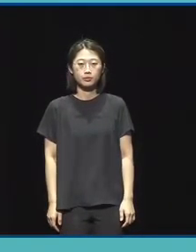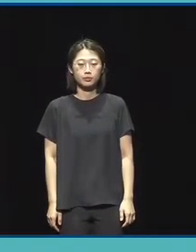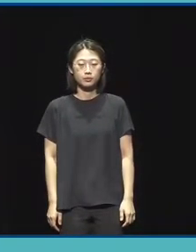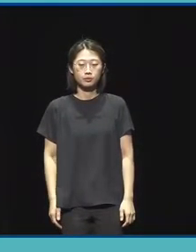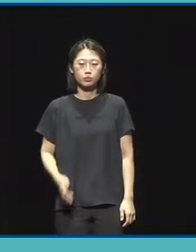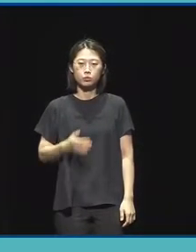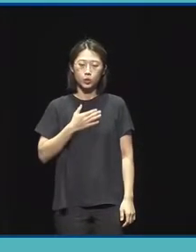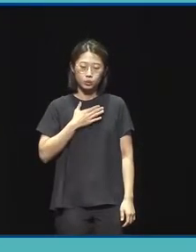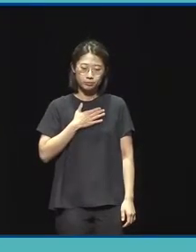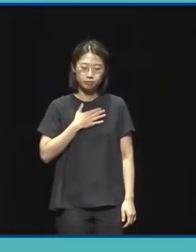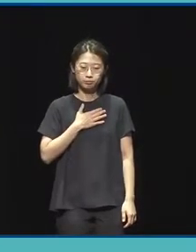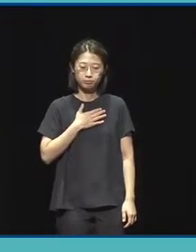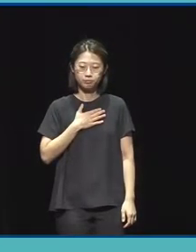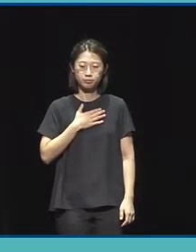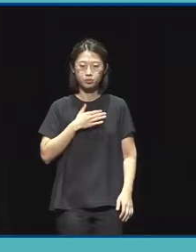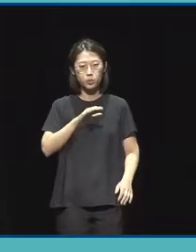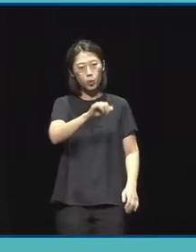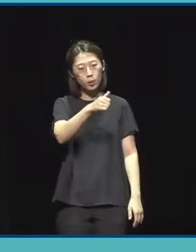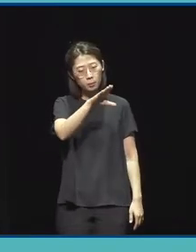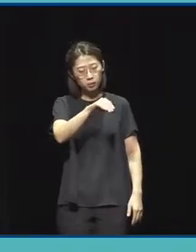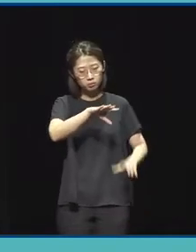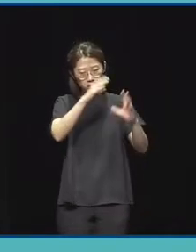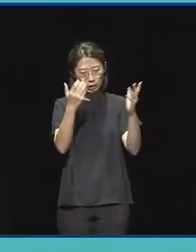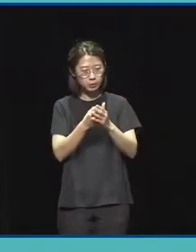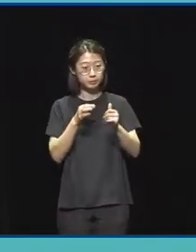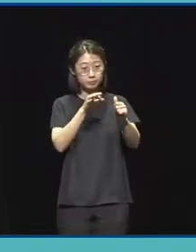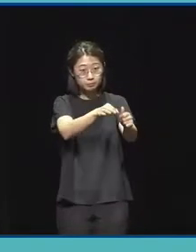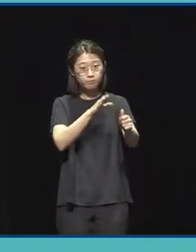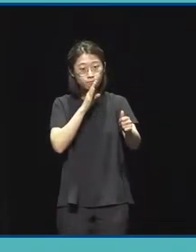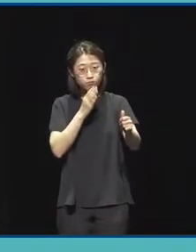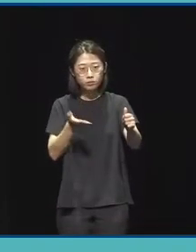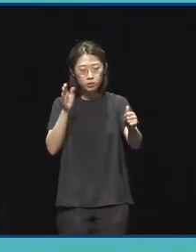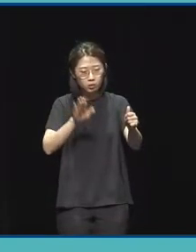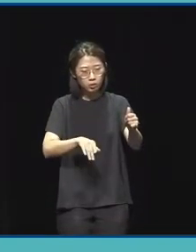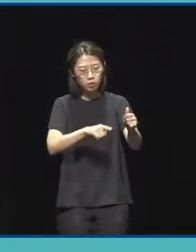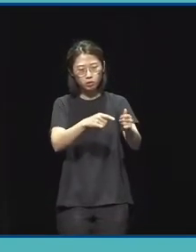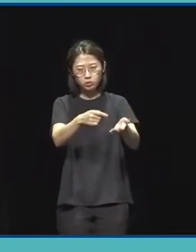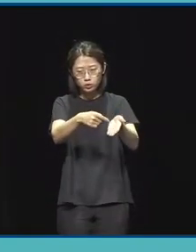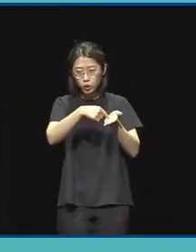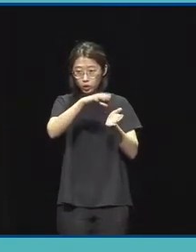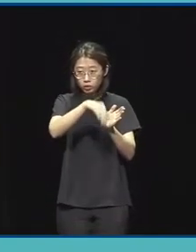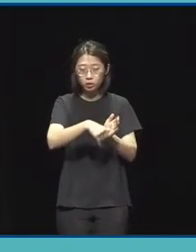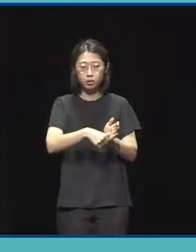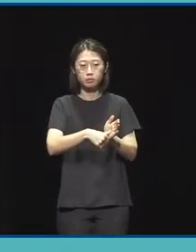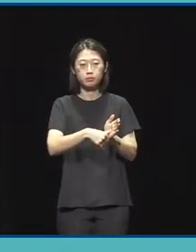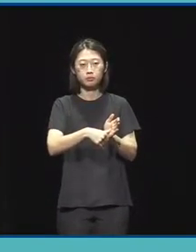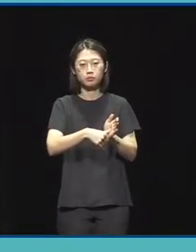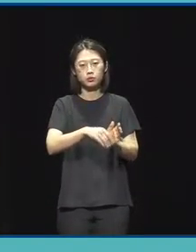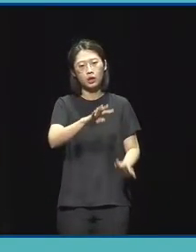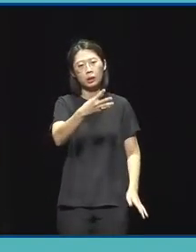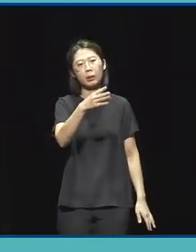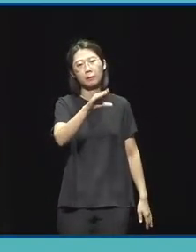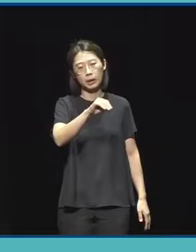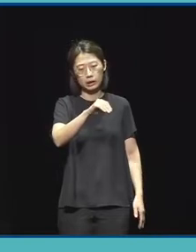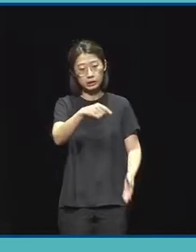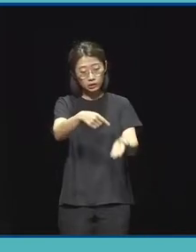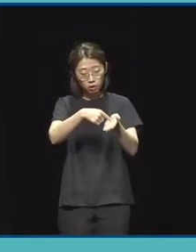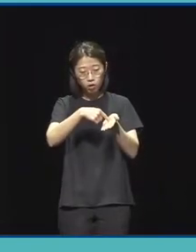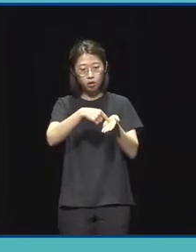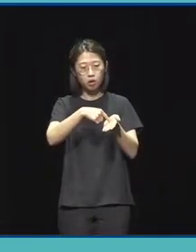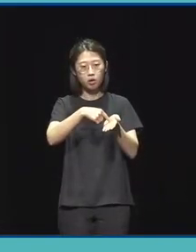저희가 500만원 정액 지원을 하게 되어 있는데 만약에 지원 신청하시는 분들께서 400만원 지원 신청을